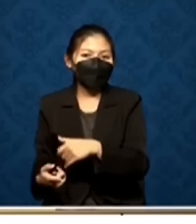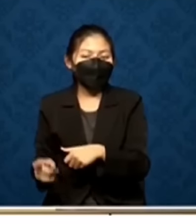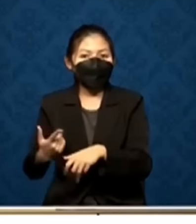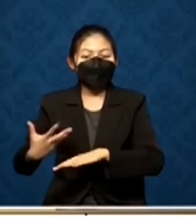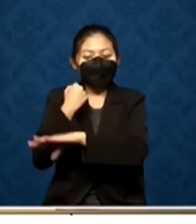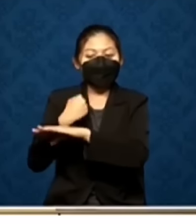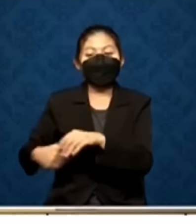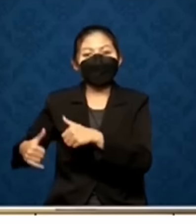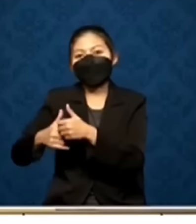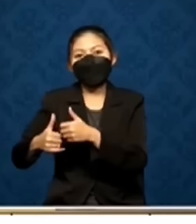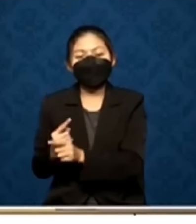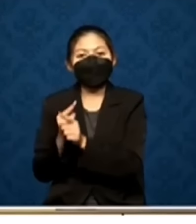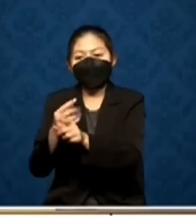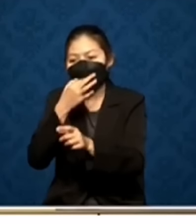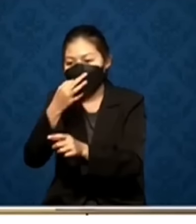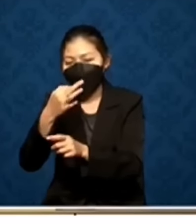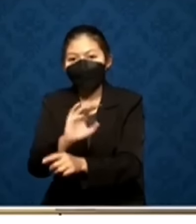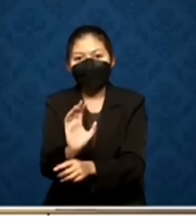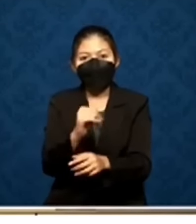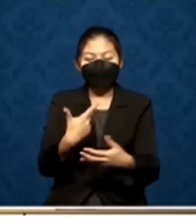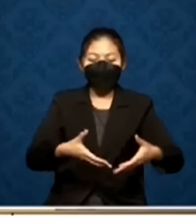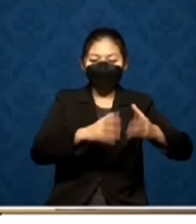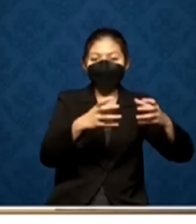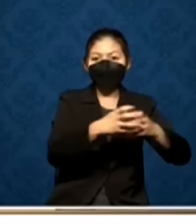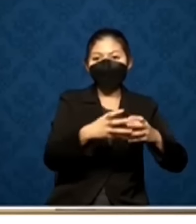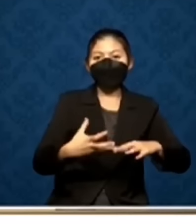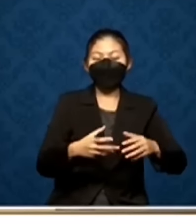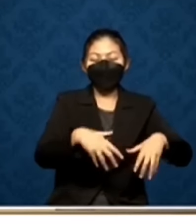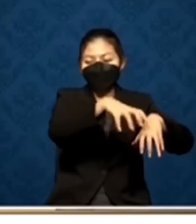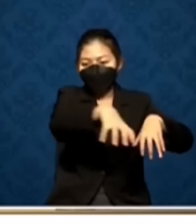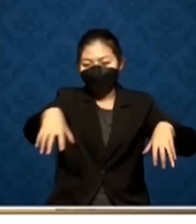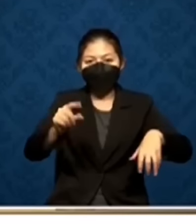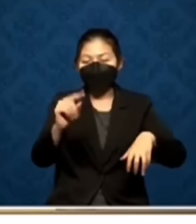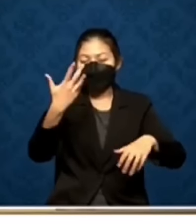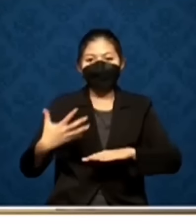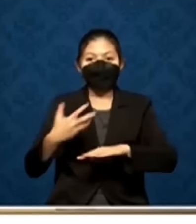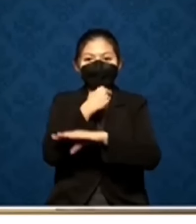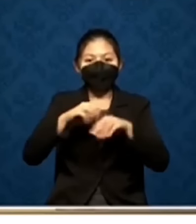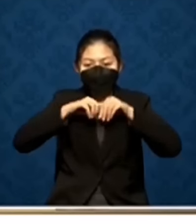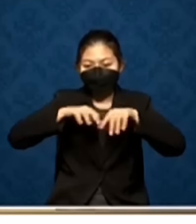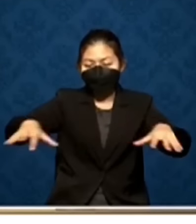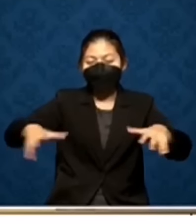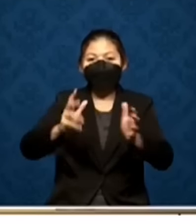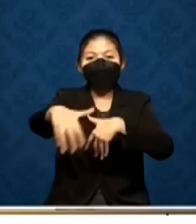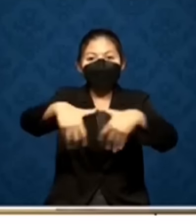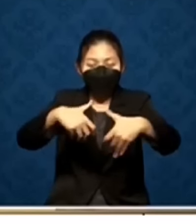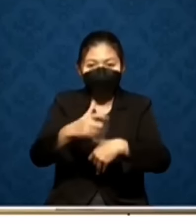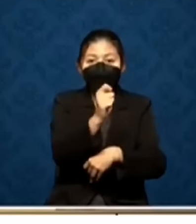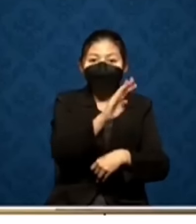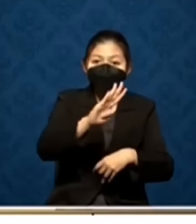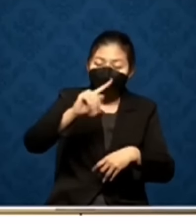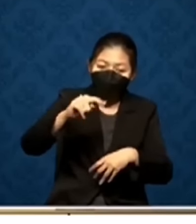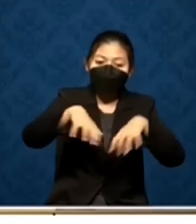นายกเลิกคิดนะครับอย่ามาสร้างองค์กรใหม่กระจายอำนาจไปให้ชุมชนท้องถิ่นหรือองค์กรปกครองท้องถิ่นเขาได้บ